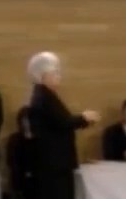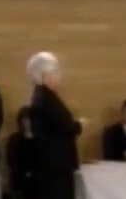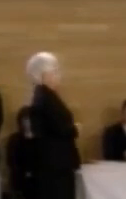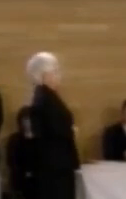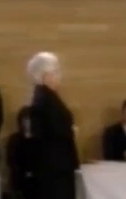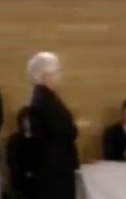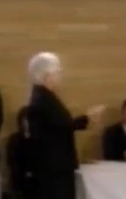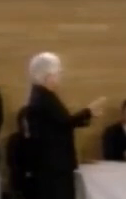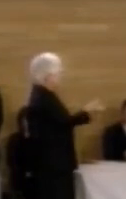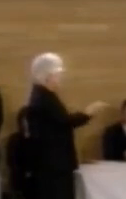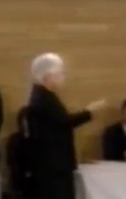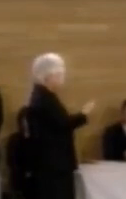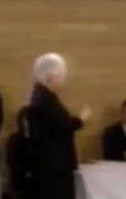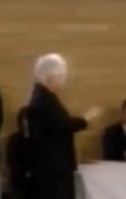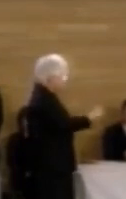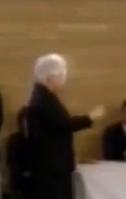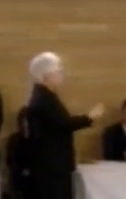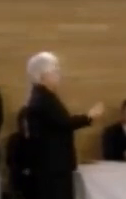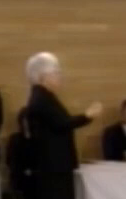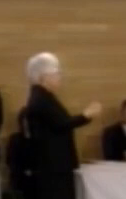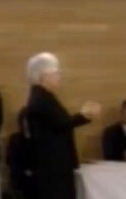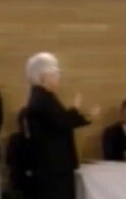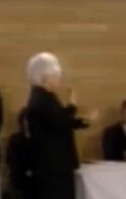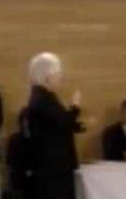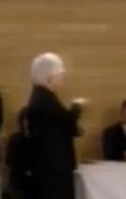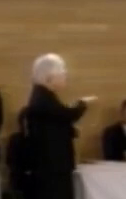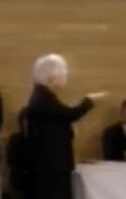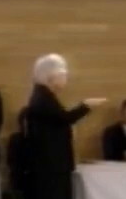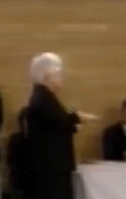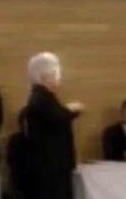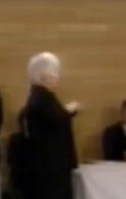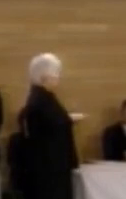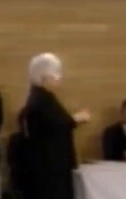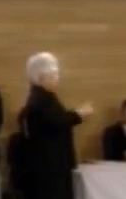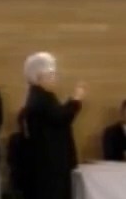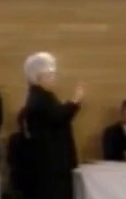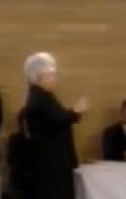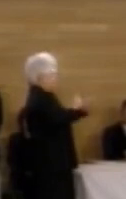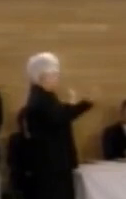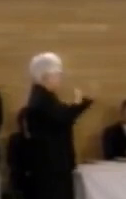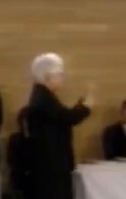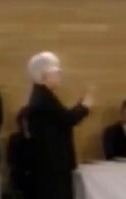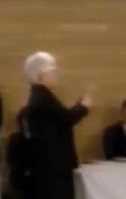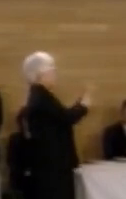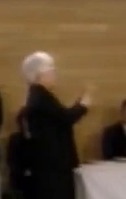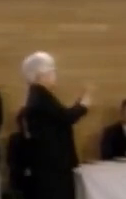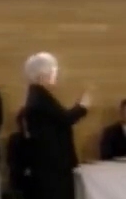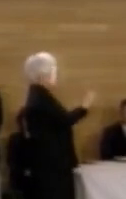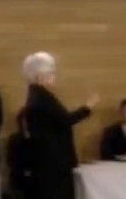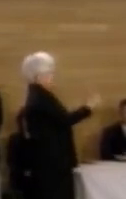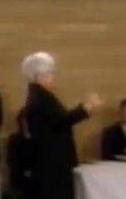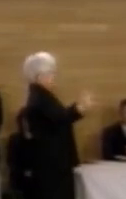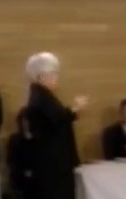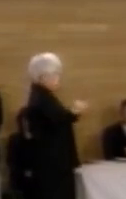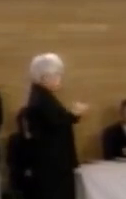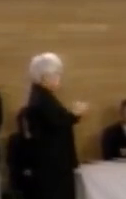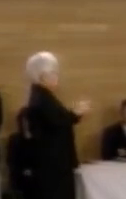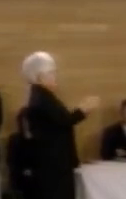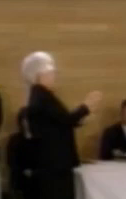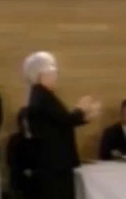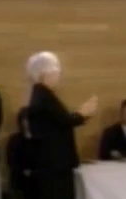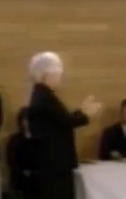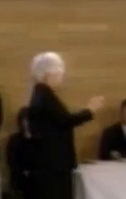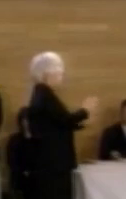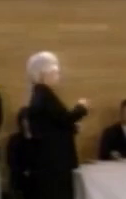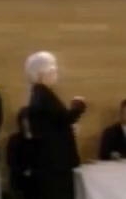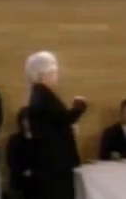ら、誰もが安心して暮らせる町を目指し、社会、経済、